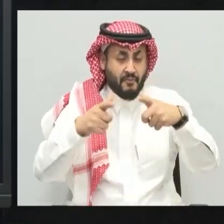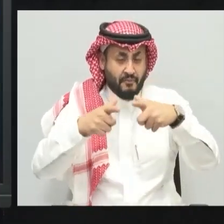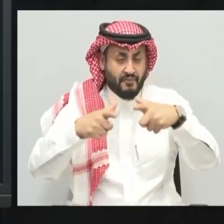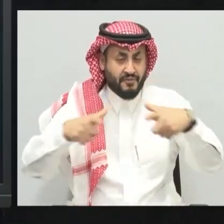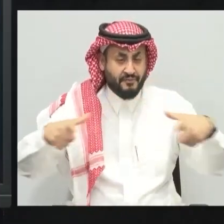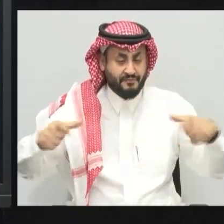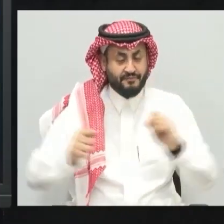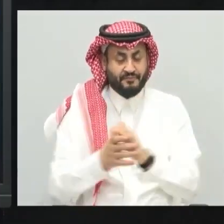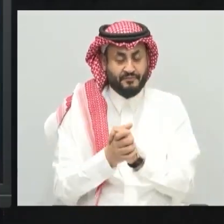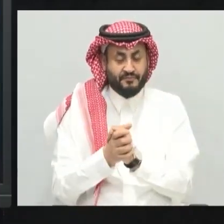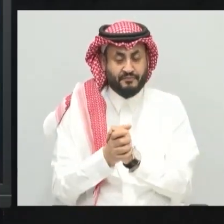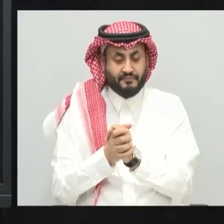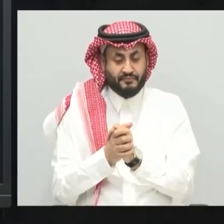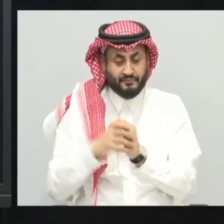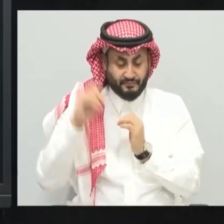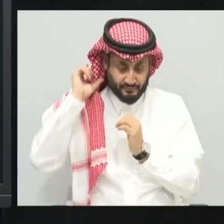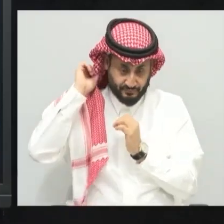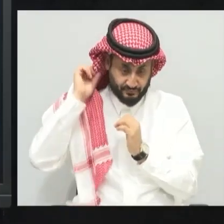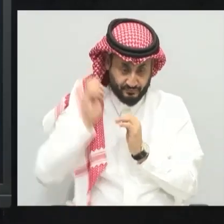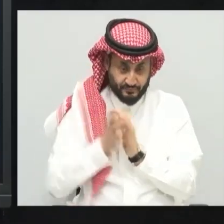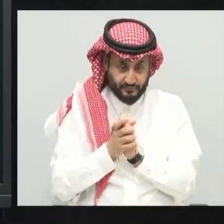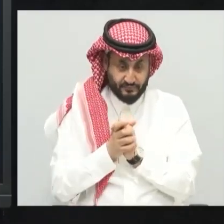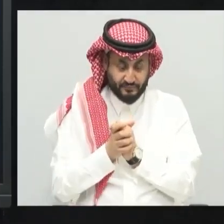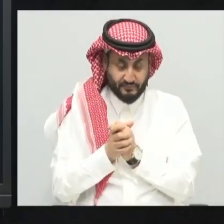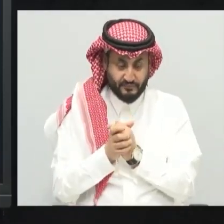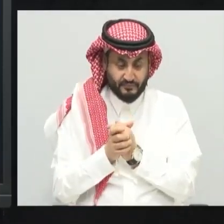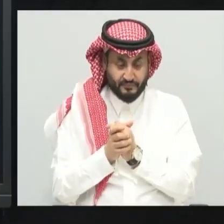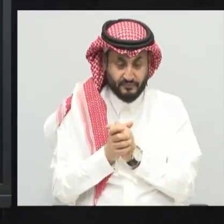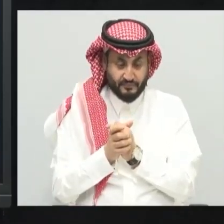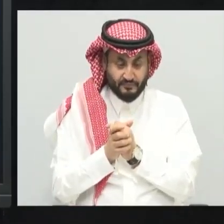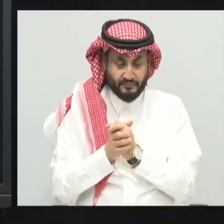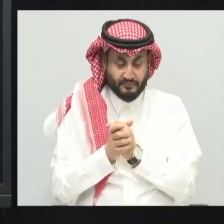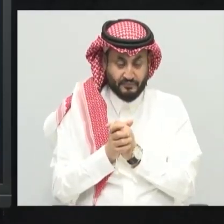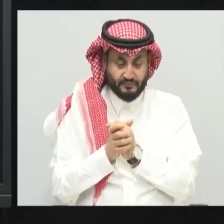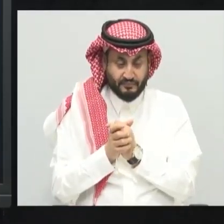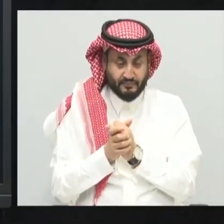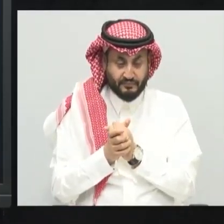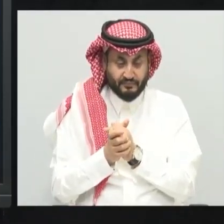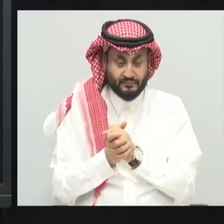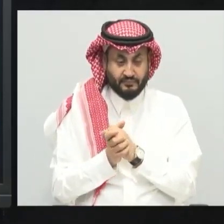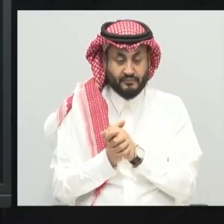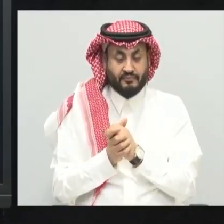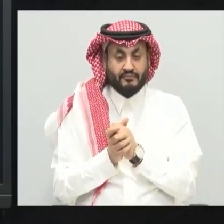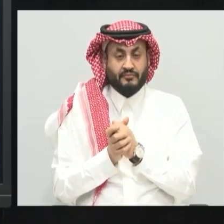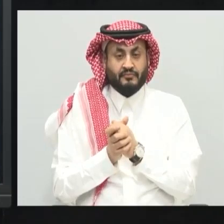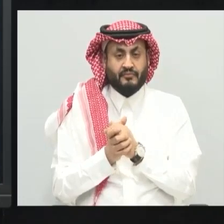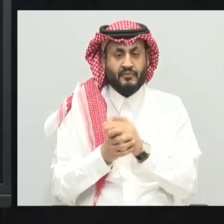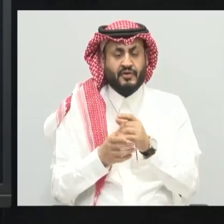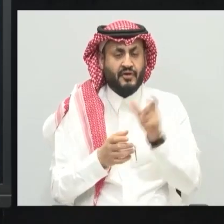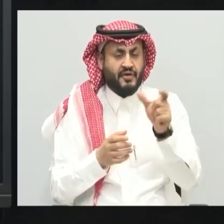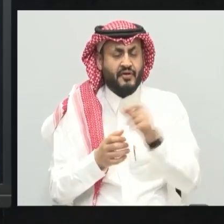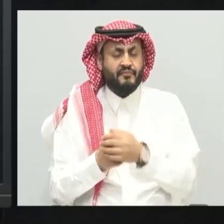بعدده وكذلك براسه ماله لكن ما يحتاجه الفرد الى ان يكون لديه